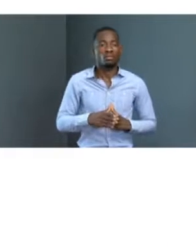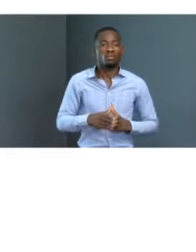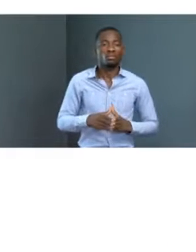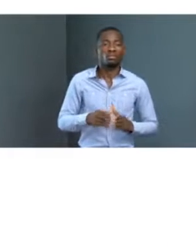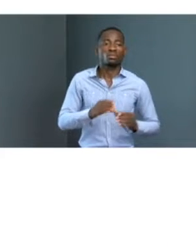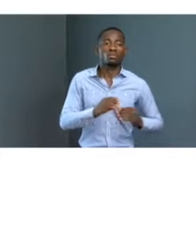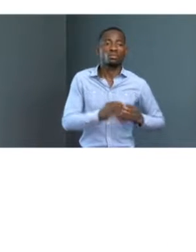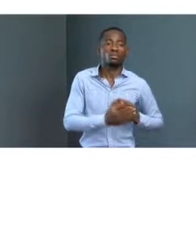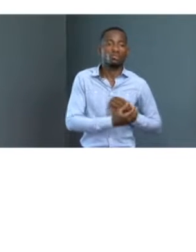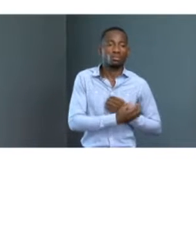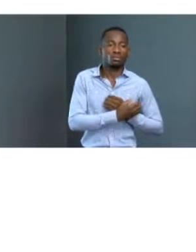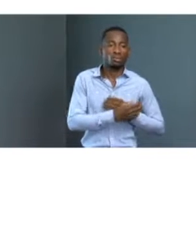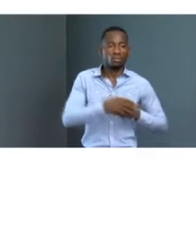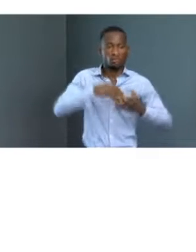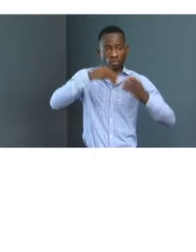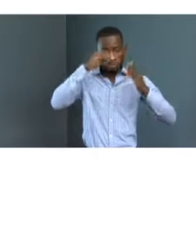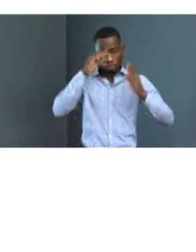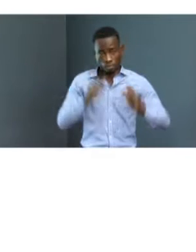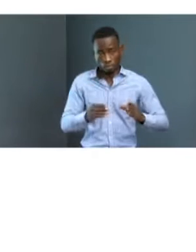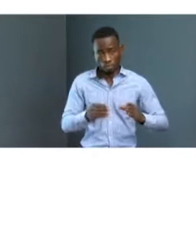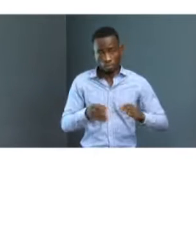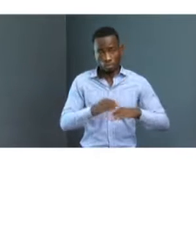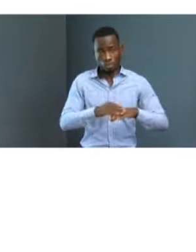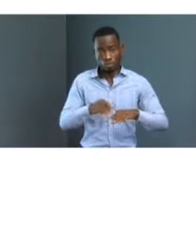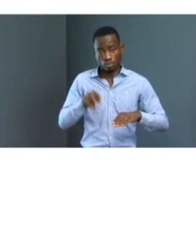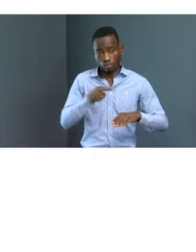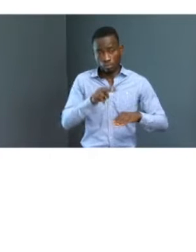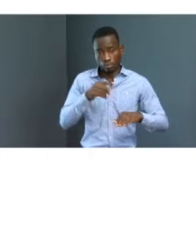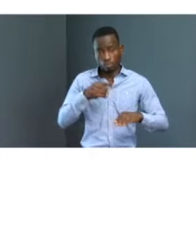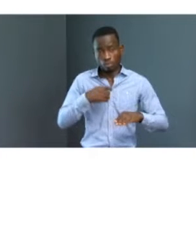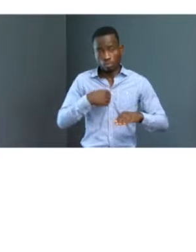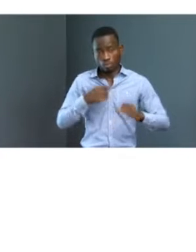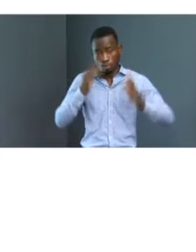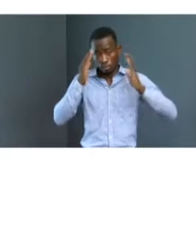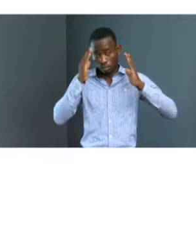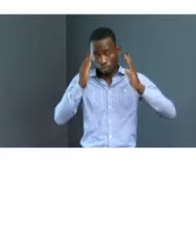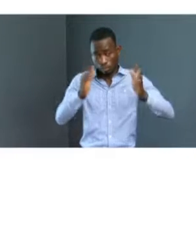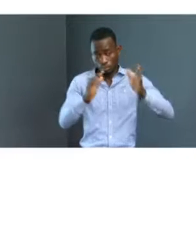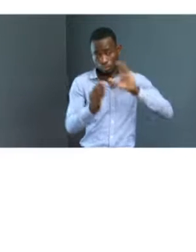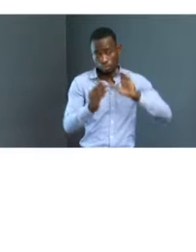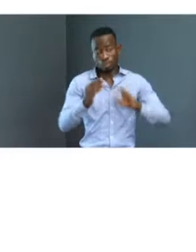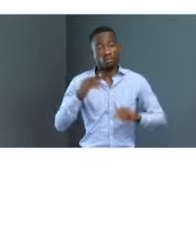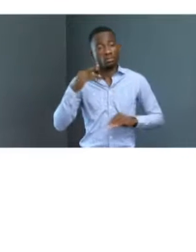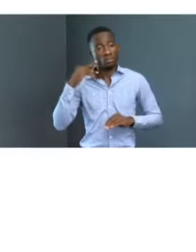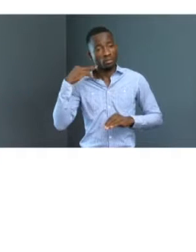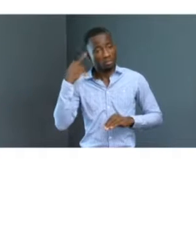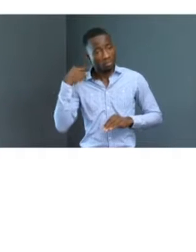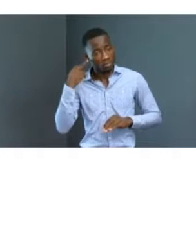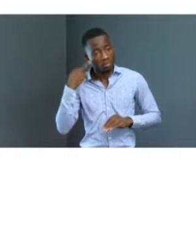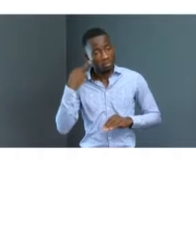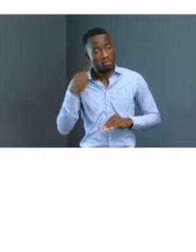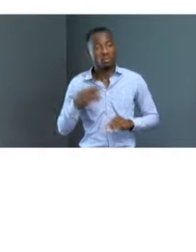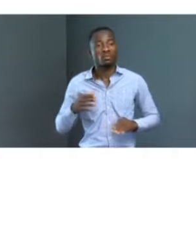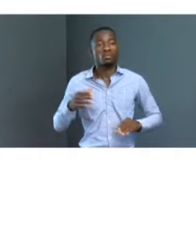Chers élèves, surtout vous qui me suivez devant vos postes radio,